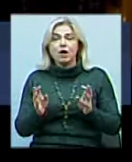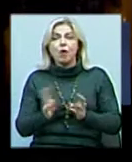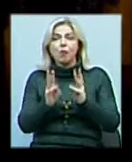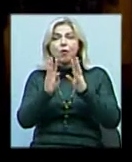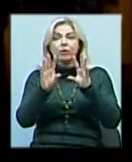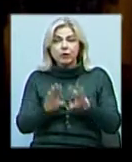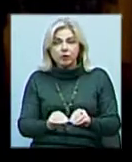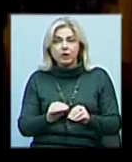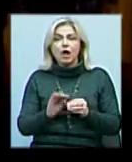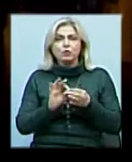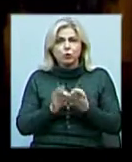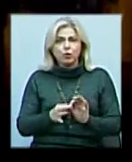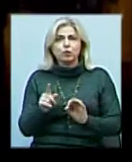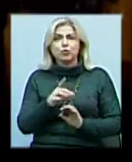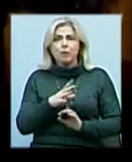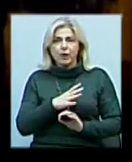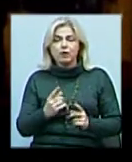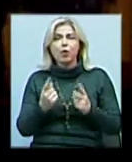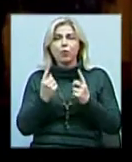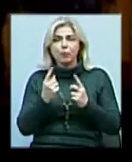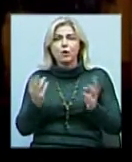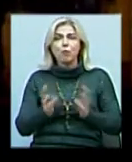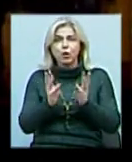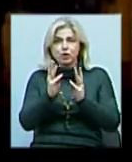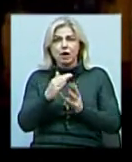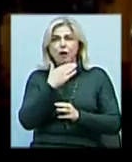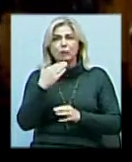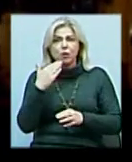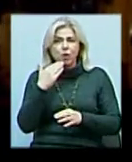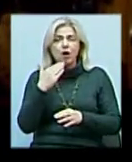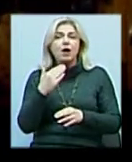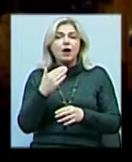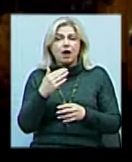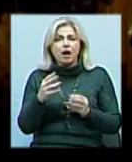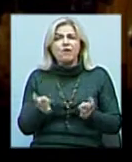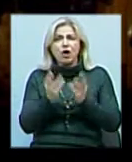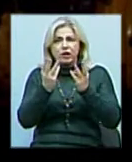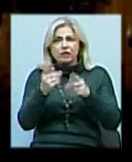складала те, що велике пожежне навантаження горючими матеріалами, а також